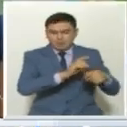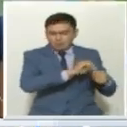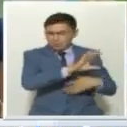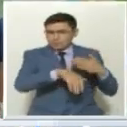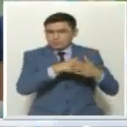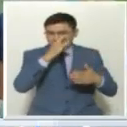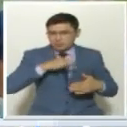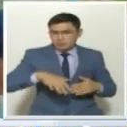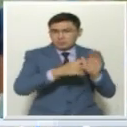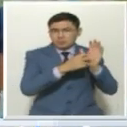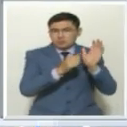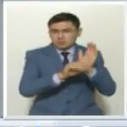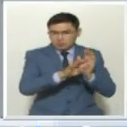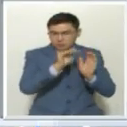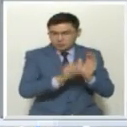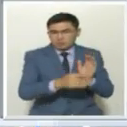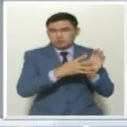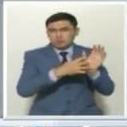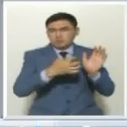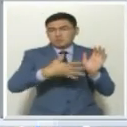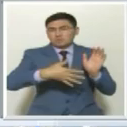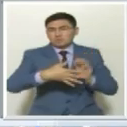бері ел аумағында 864.955 адам